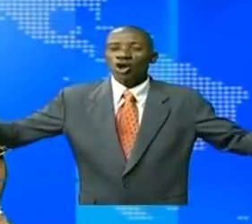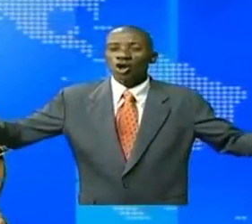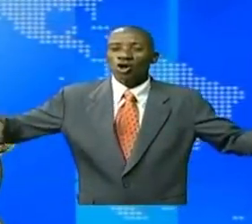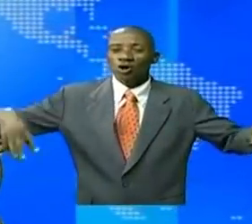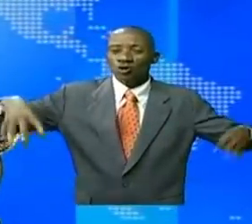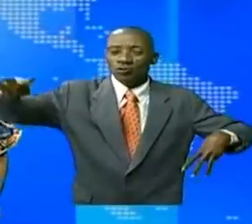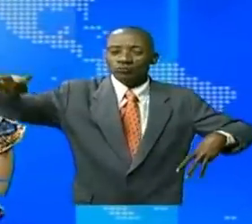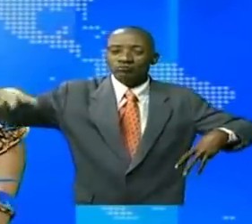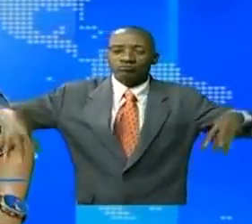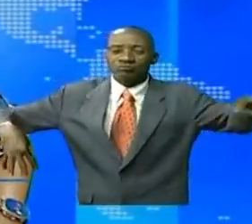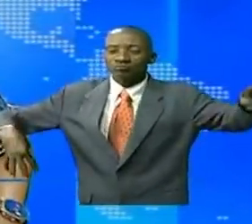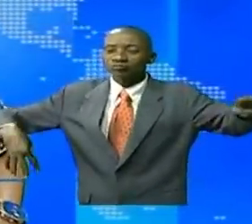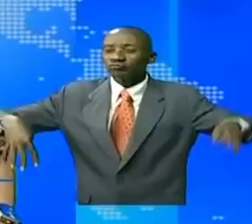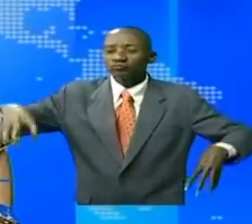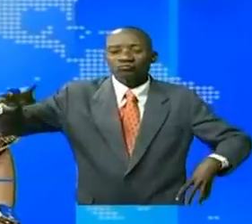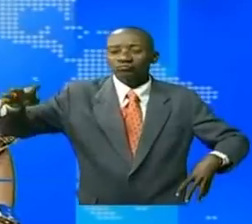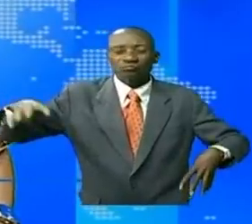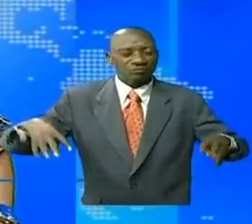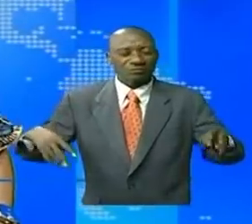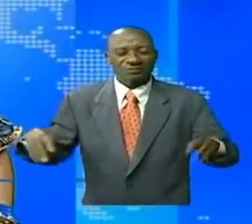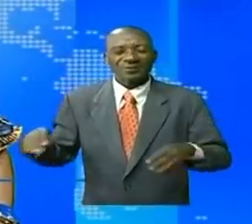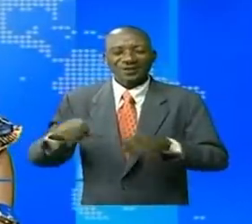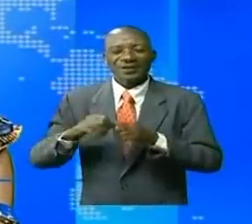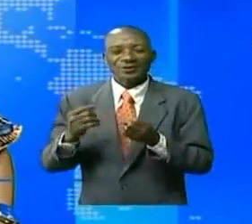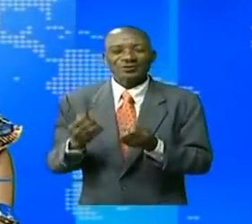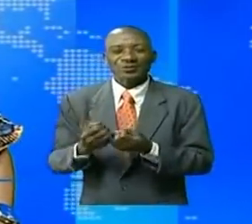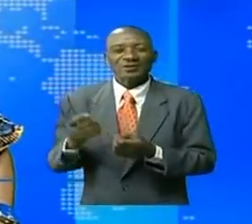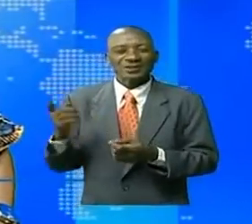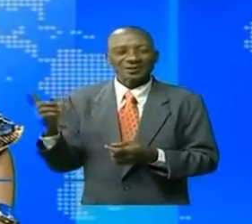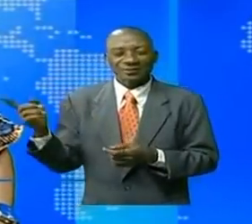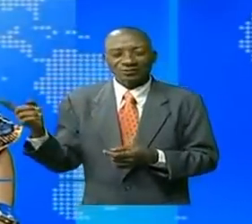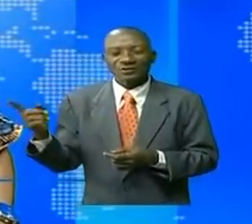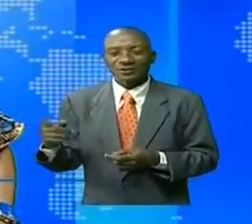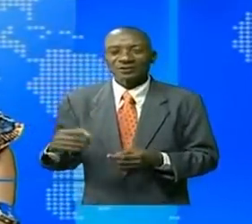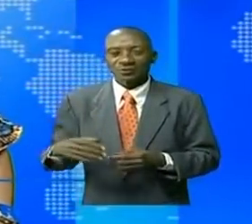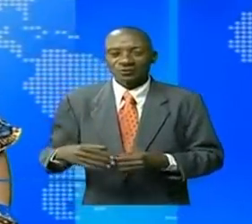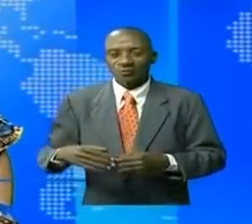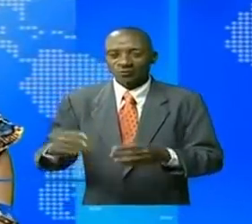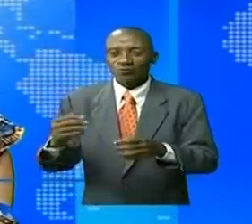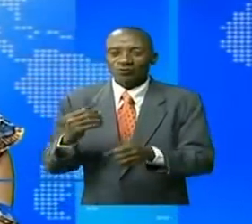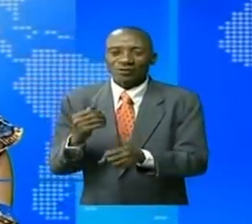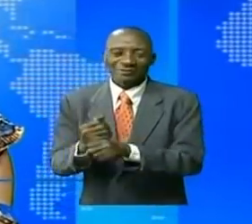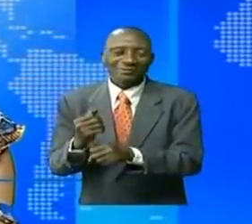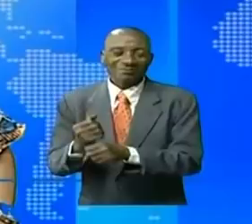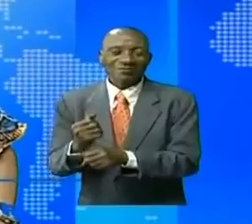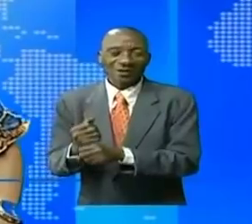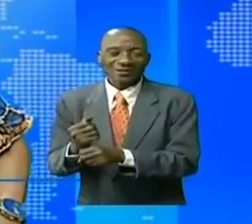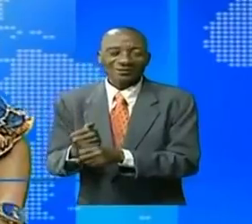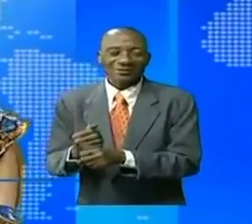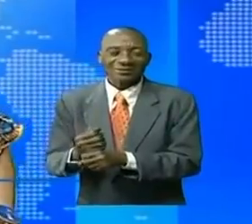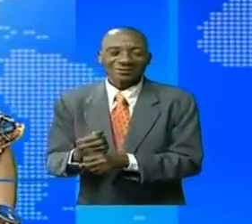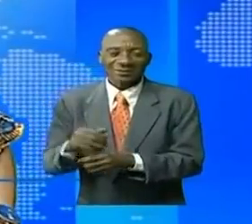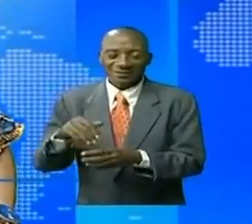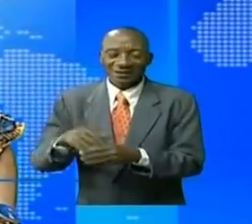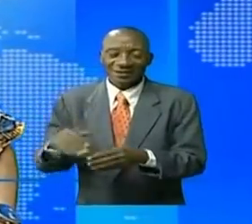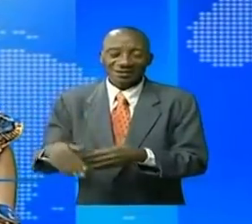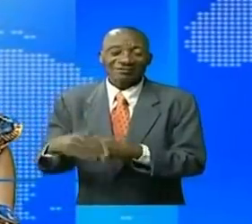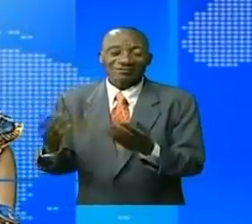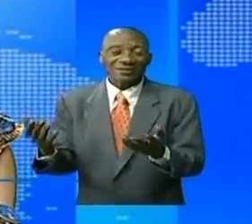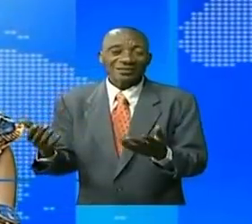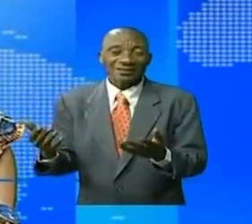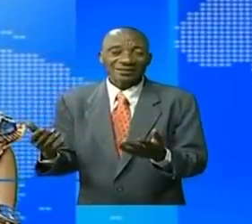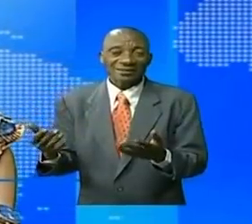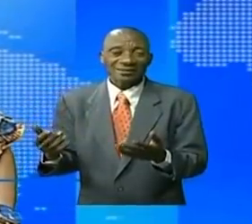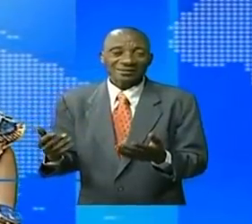L'entreprise Sicomine a procédé à la pose de la laterie, des graviers et du ciment. Et les avenues Djougou, des pins